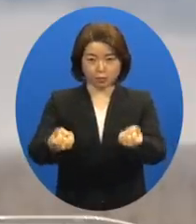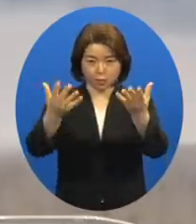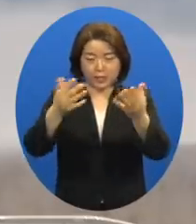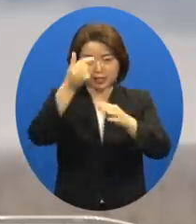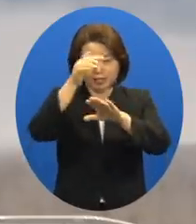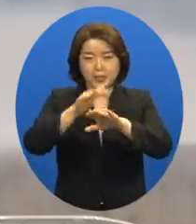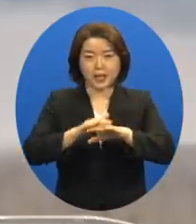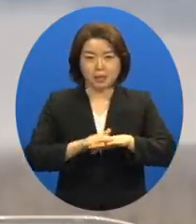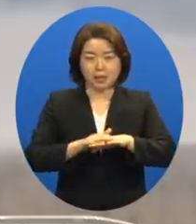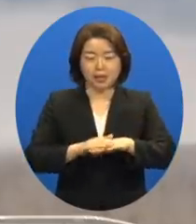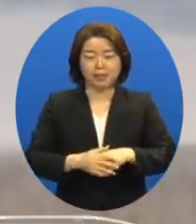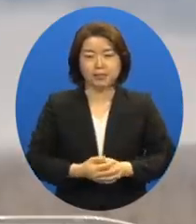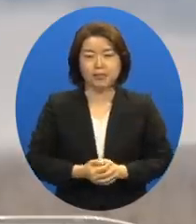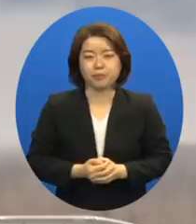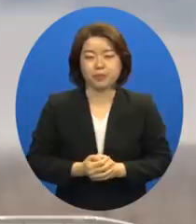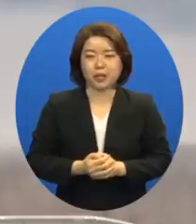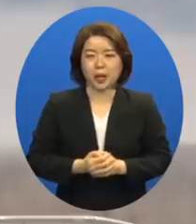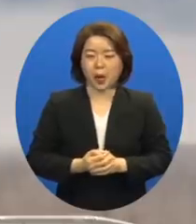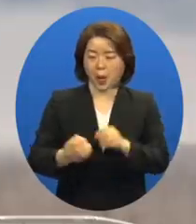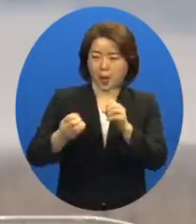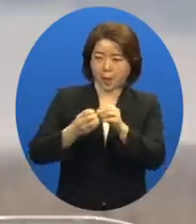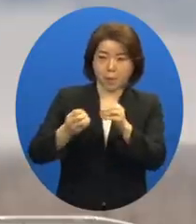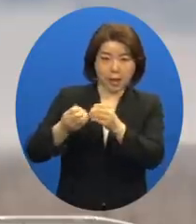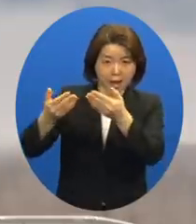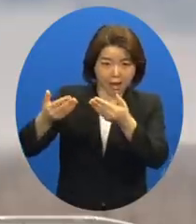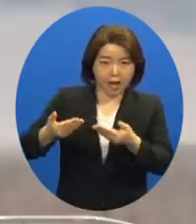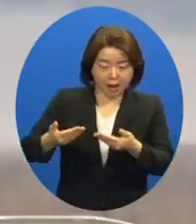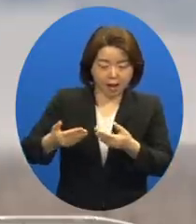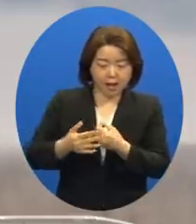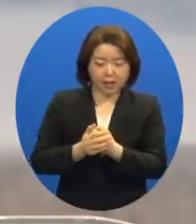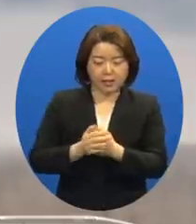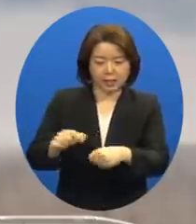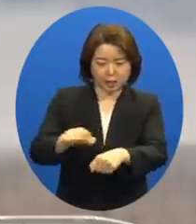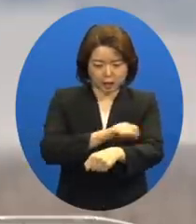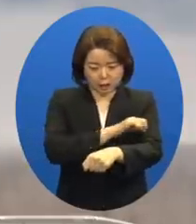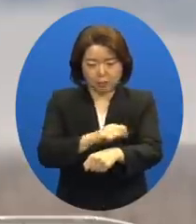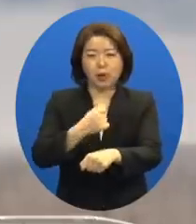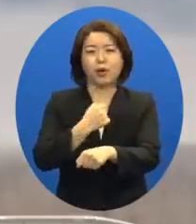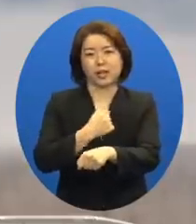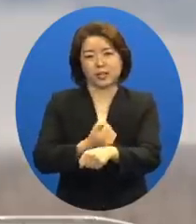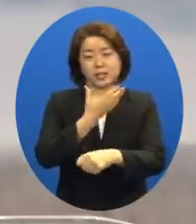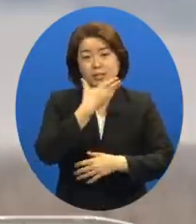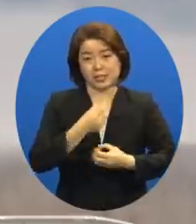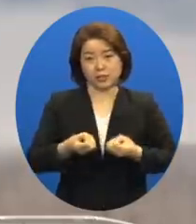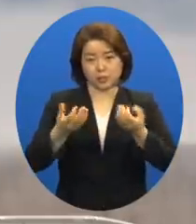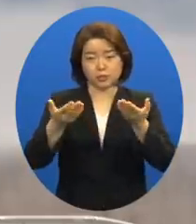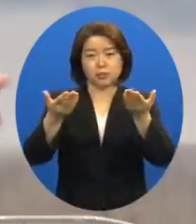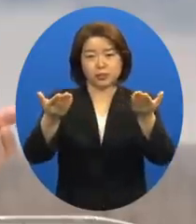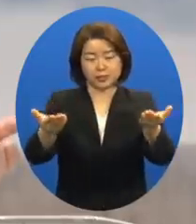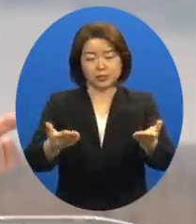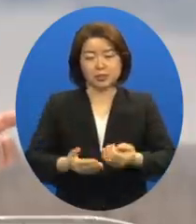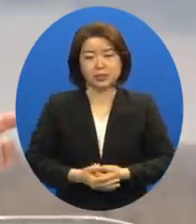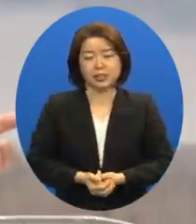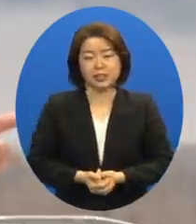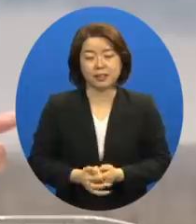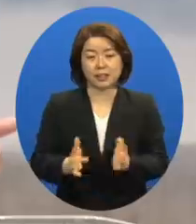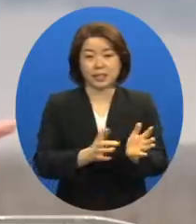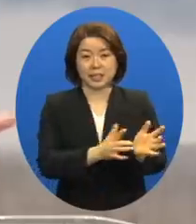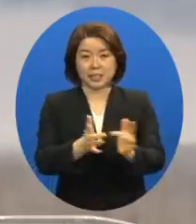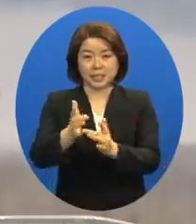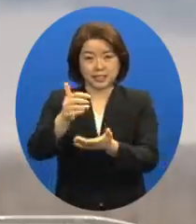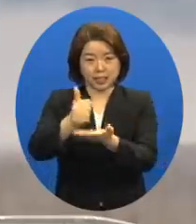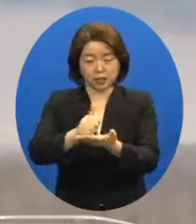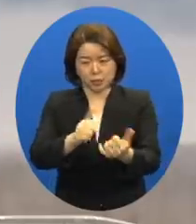예배의 메시지는 특별한 메시지가 되기를 축복합니다. 예수님이 부활하신